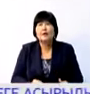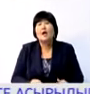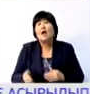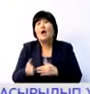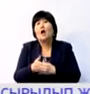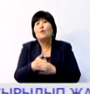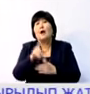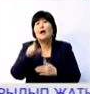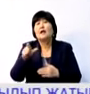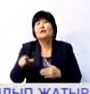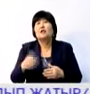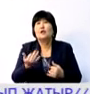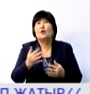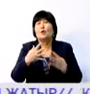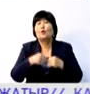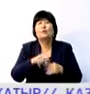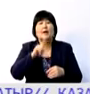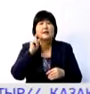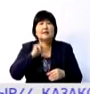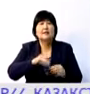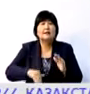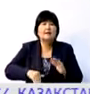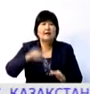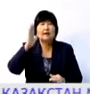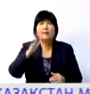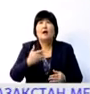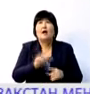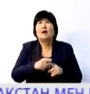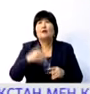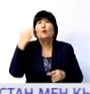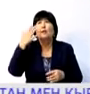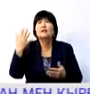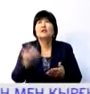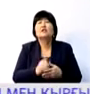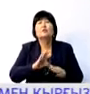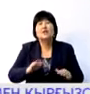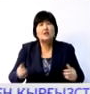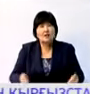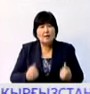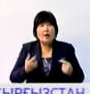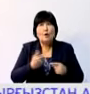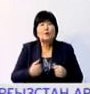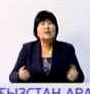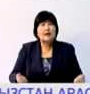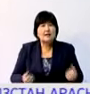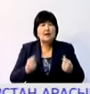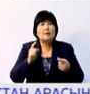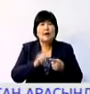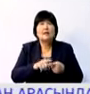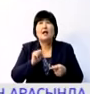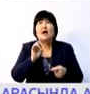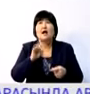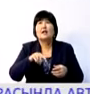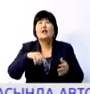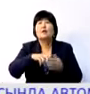Балықшылар отбасында дүниеге келген Саржан жастайынан еңбекке жақын болды. Алдына қойған мақсатына жетпей тынбайтын. Міне осы табандылығының арқасында арал